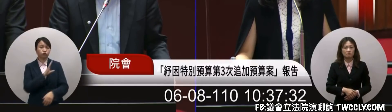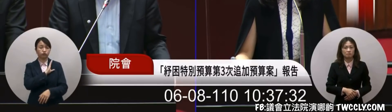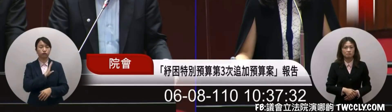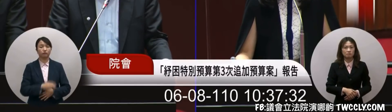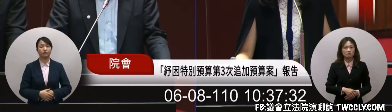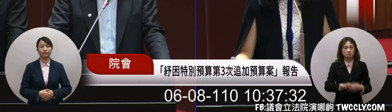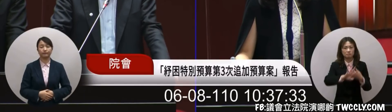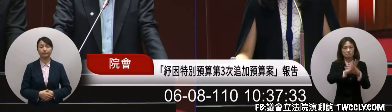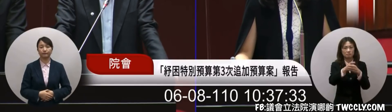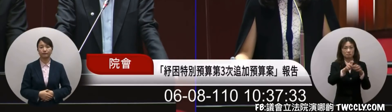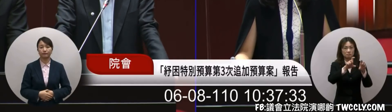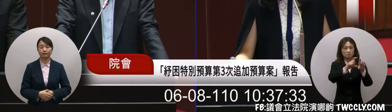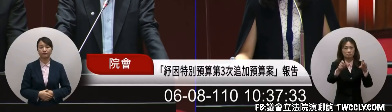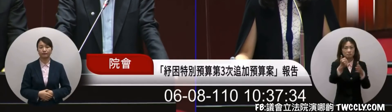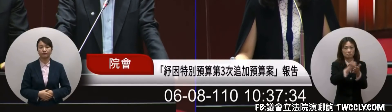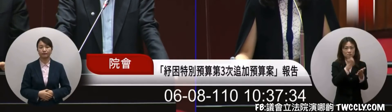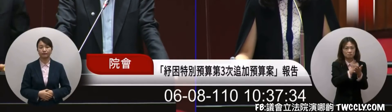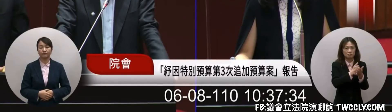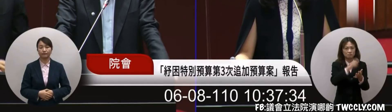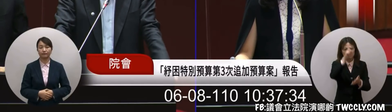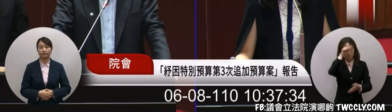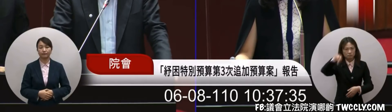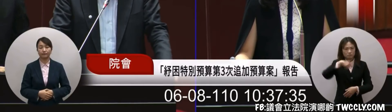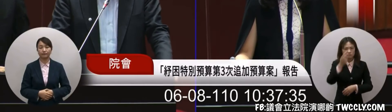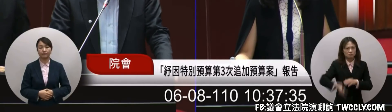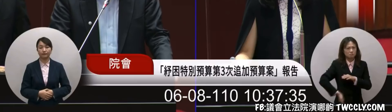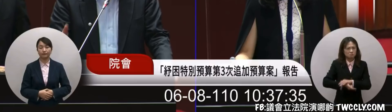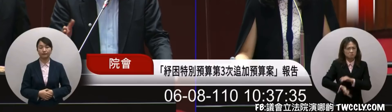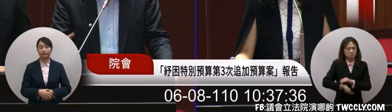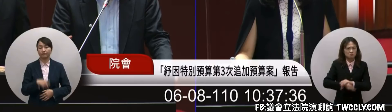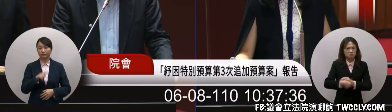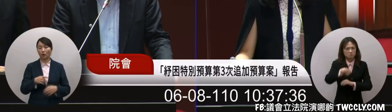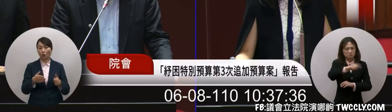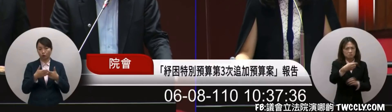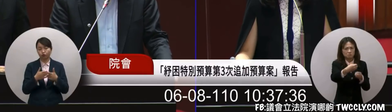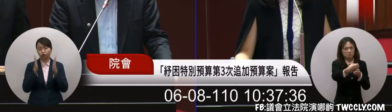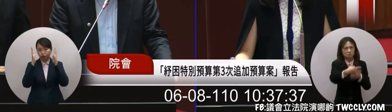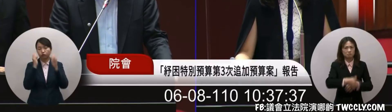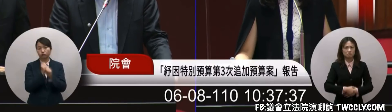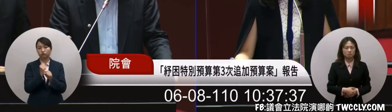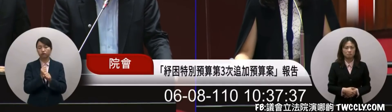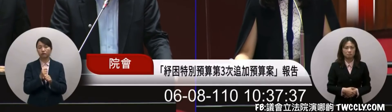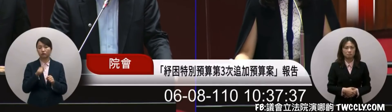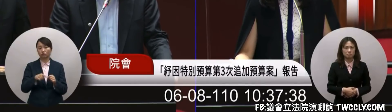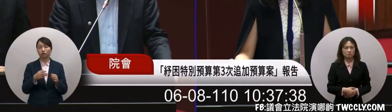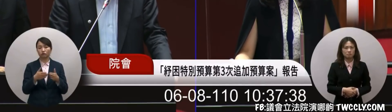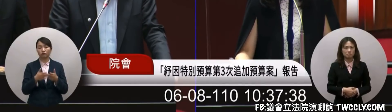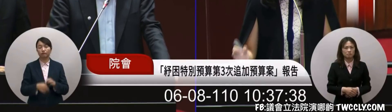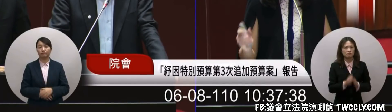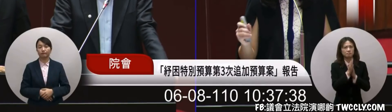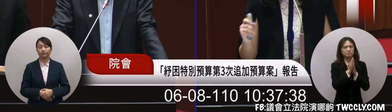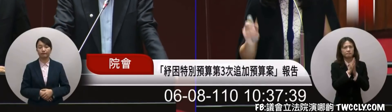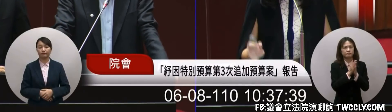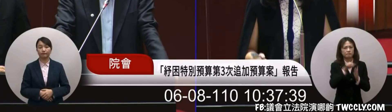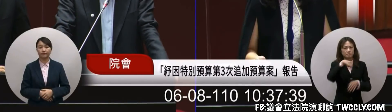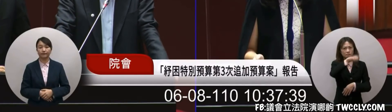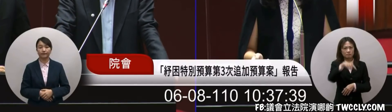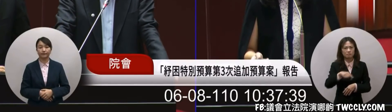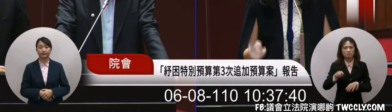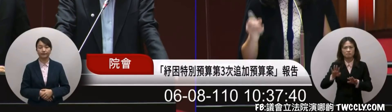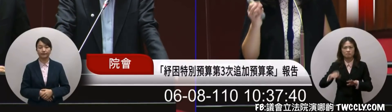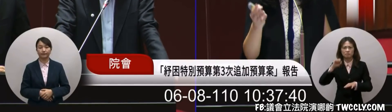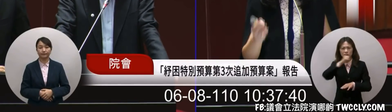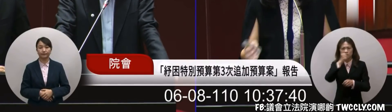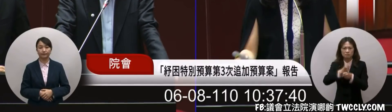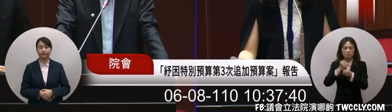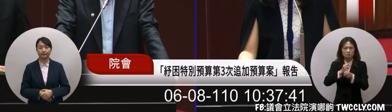苗的引进也请各位用同样的积极程度，而不是一 直在拖了，那是更积极 了，好不好？拜托一下，我们真的看到国产疫苗这些